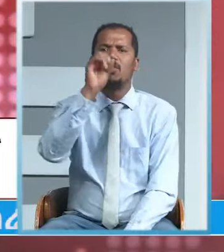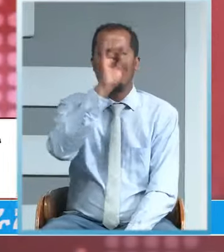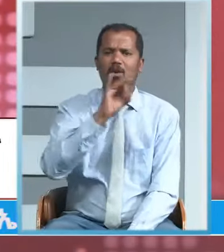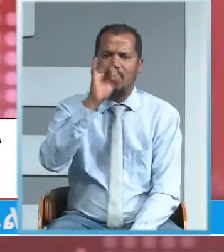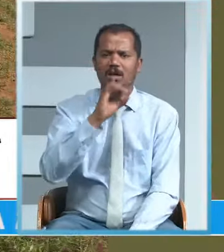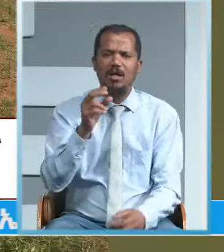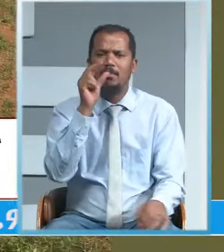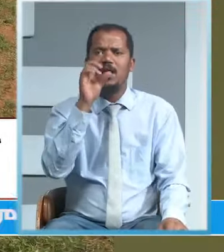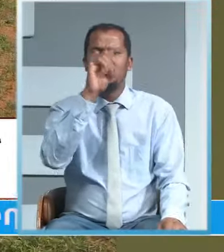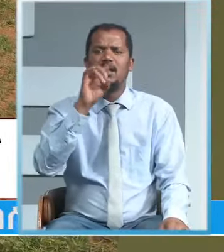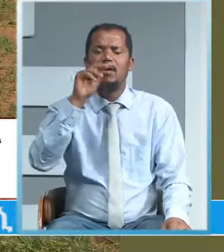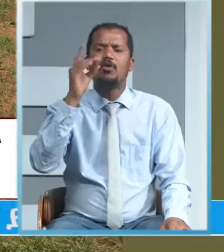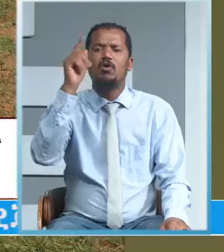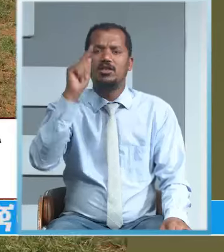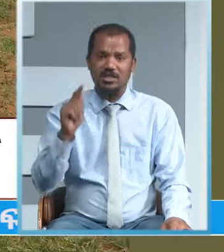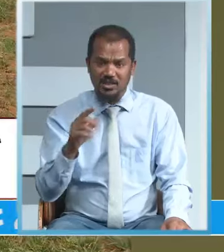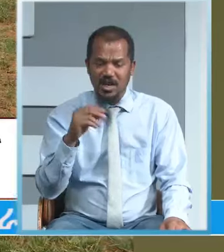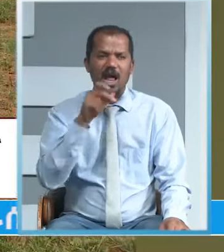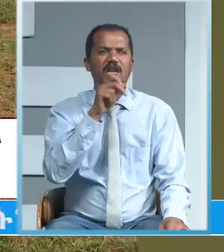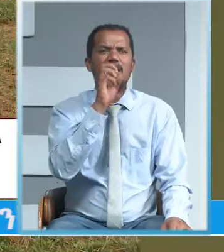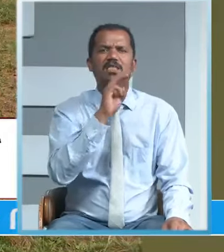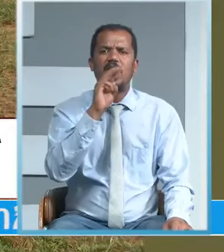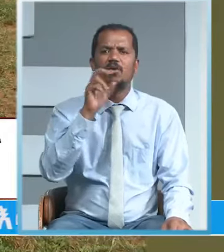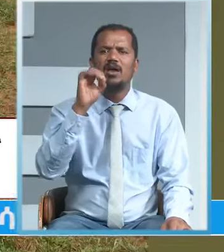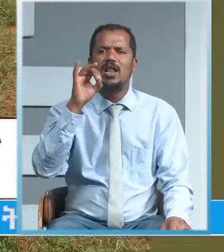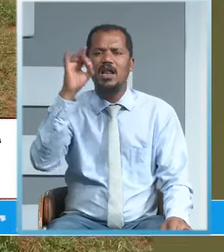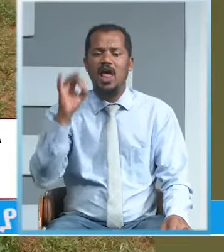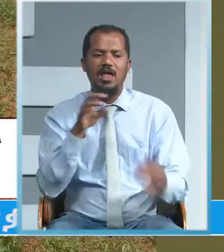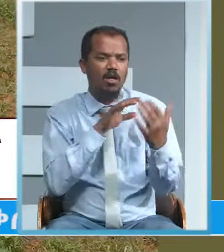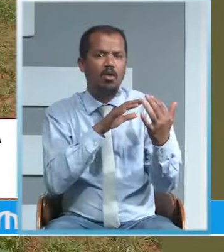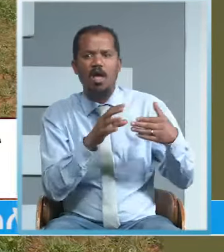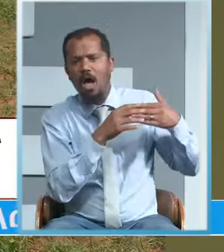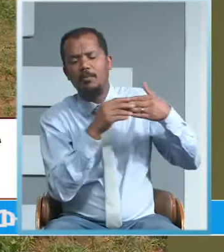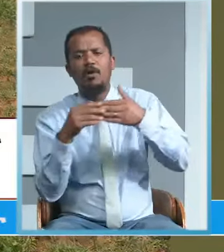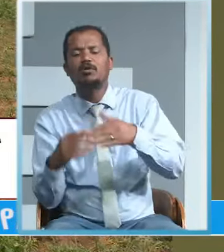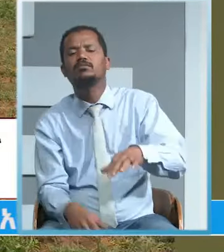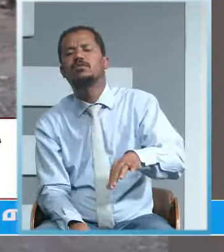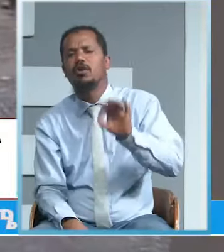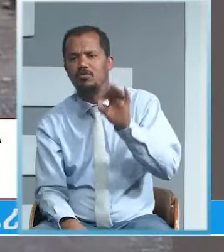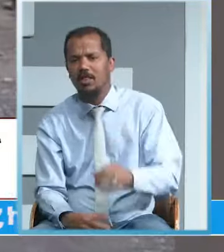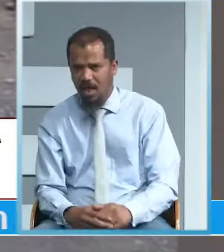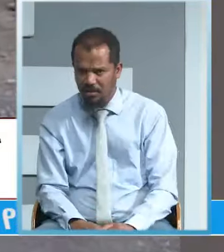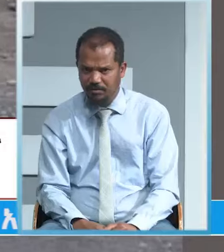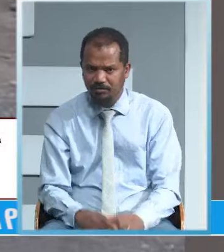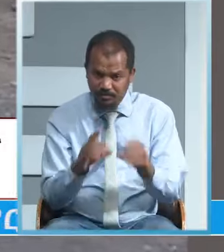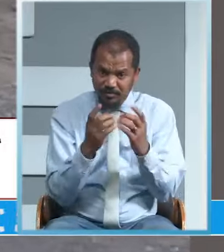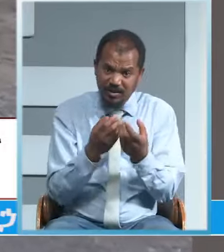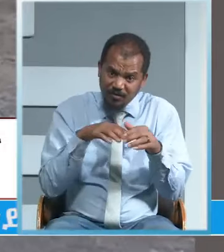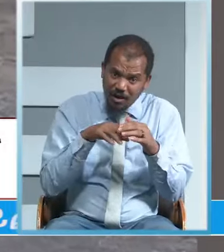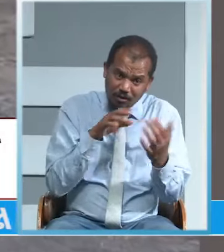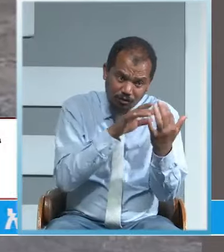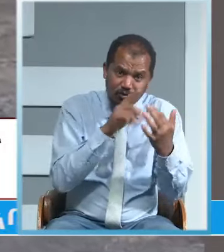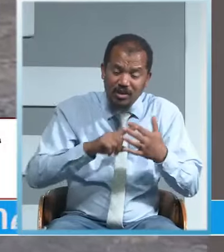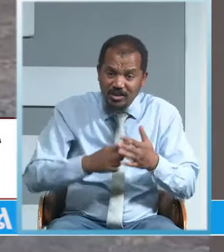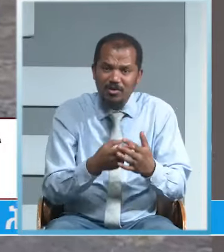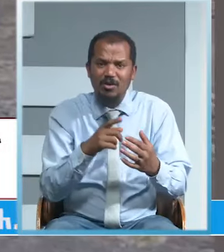በዜ መኮንንና ደሴ ወለላው የተባሉ የተዋጊ አመራሮች ይገኙበታል። ክፍለ ጦሩ የጀመረውን